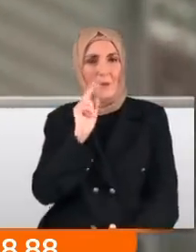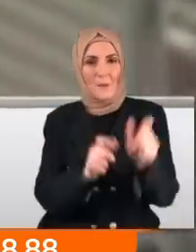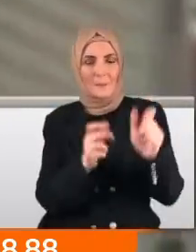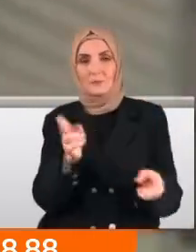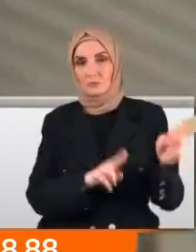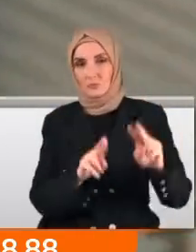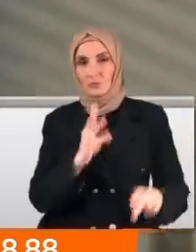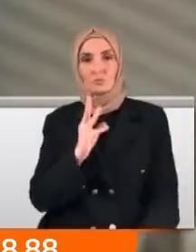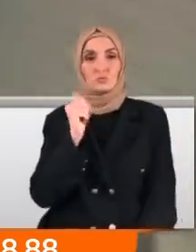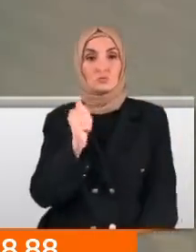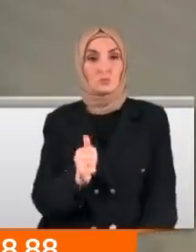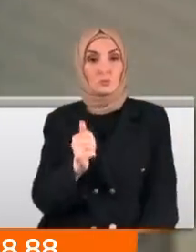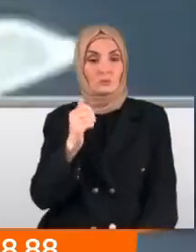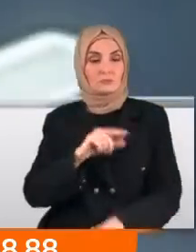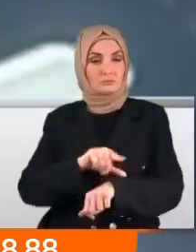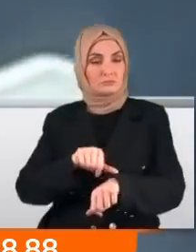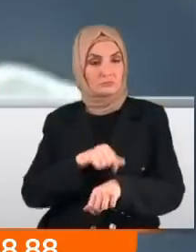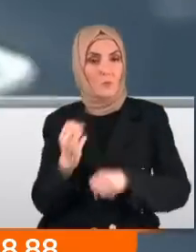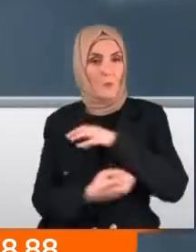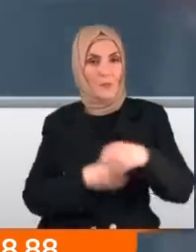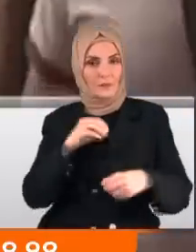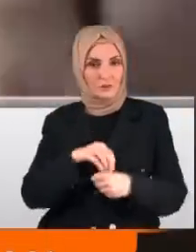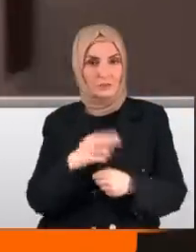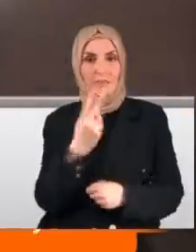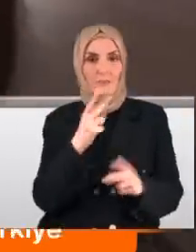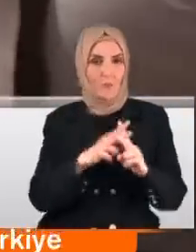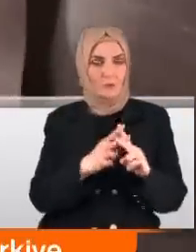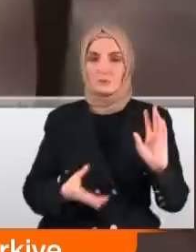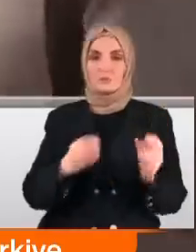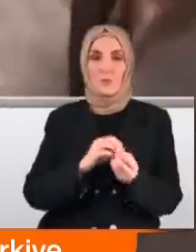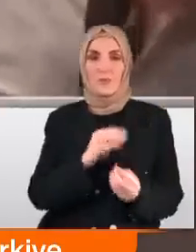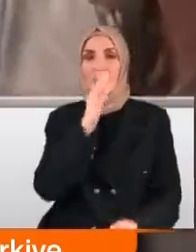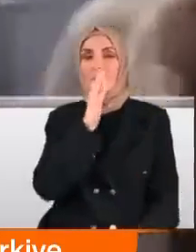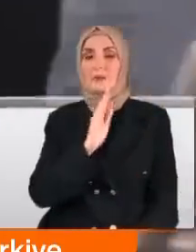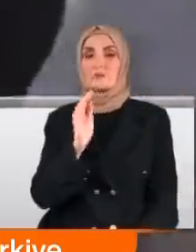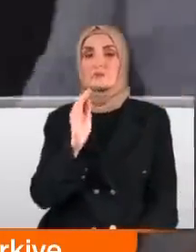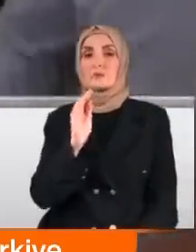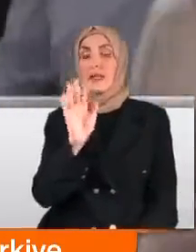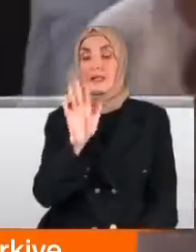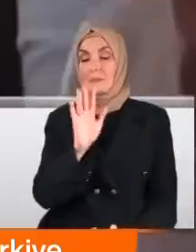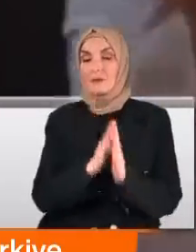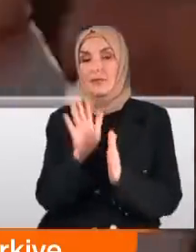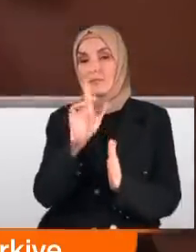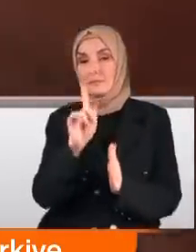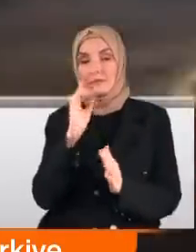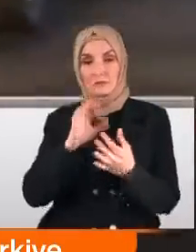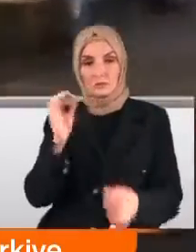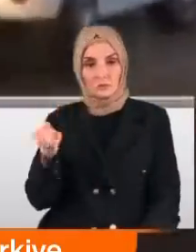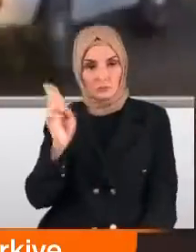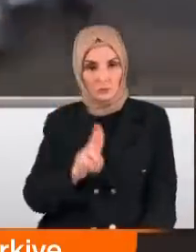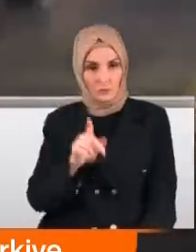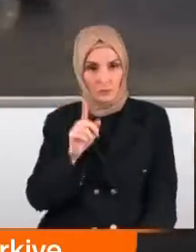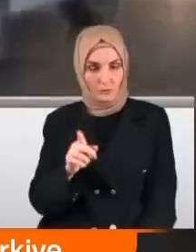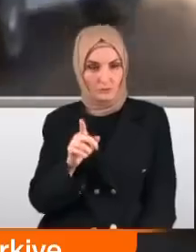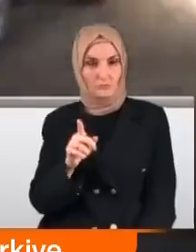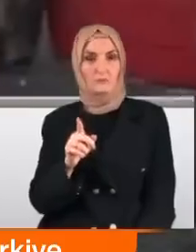51 kişi hayatını kaybetti, 761 kişi yaralandı. 197 okul, 165 belediye binası,